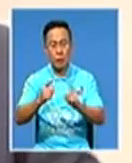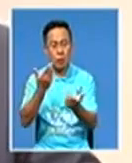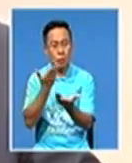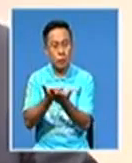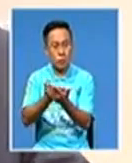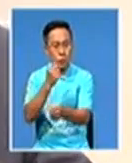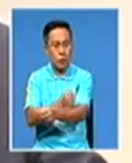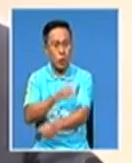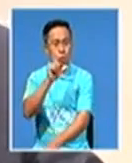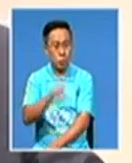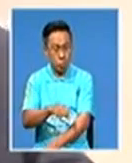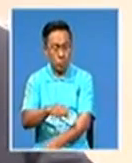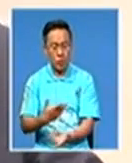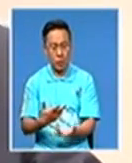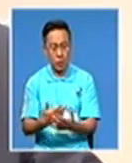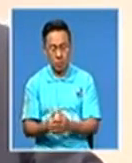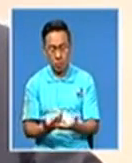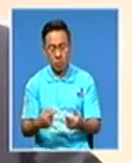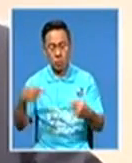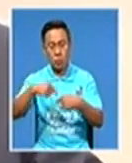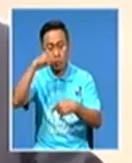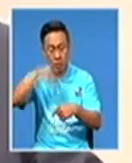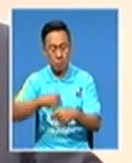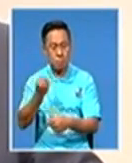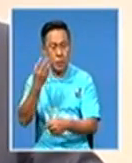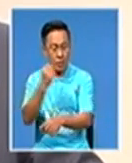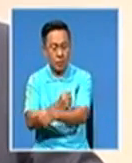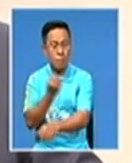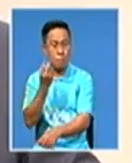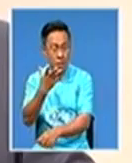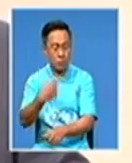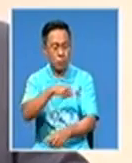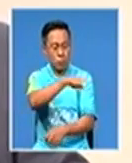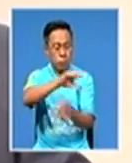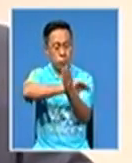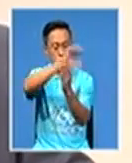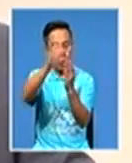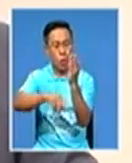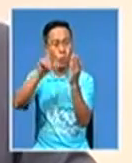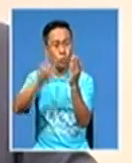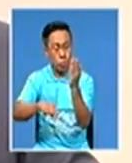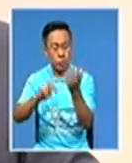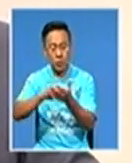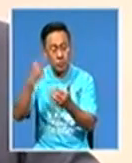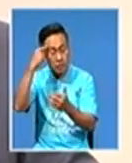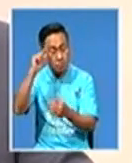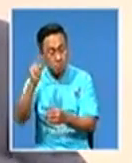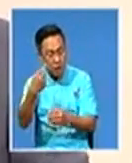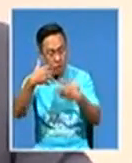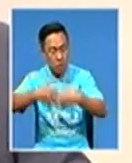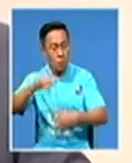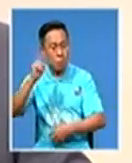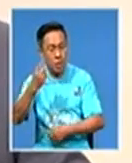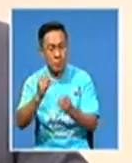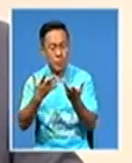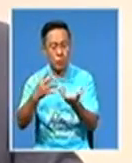ขาถูกกว่าเรา1/3ของเรามาก1/2ของเรามากถ้าเราไม่ ดึงสินค้าตัวใหม่มาเสริมเนี่ยเราก็จ